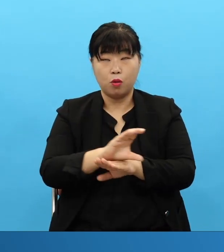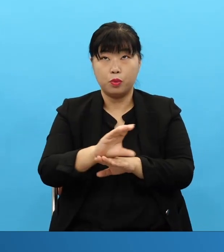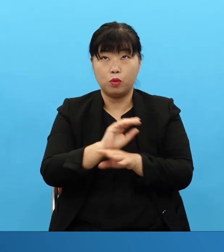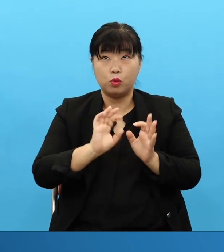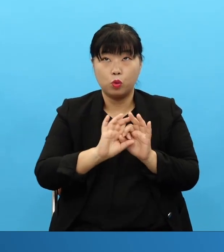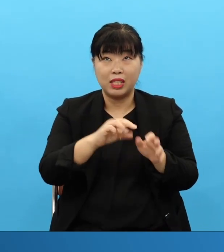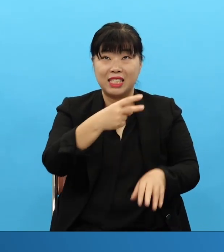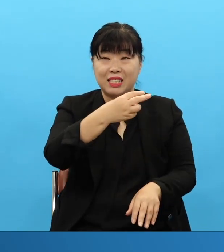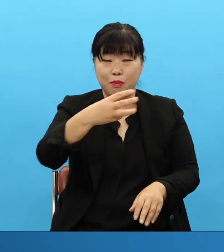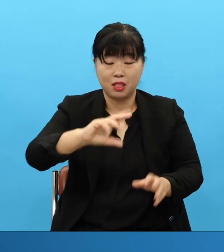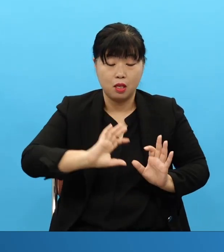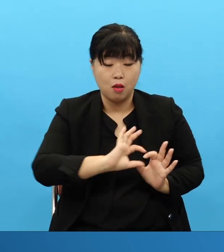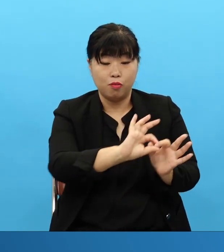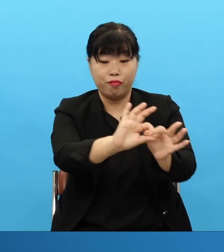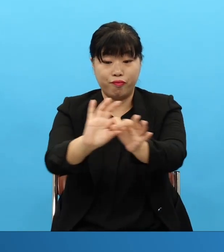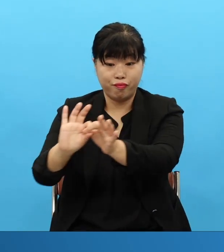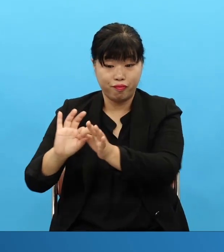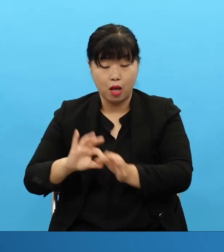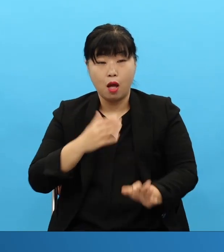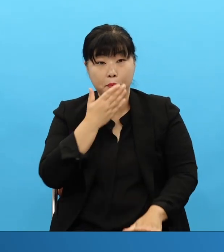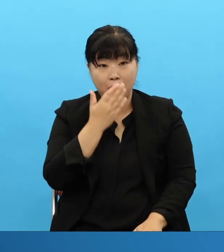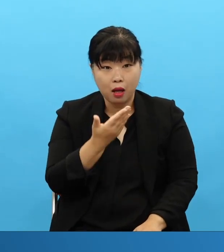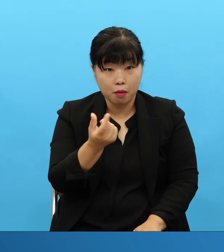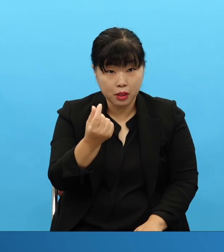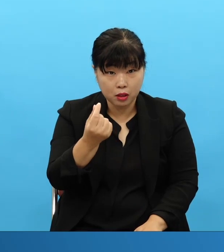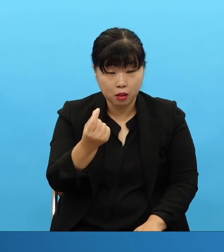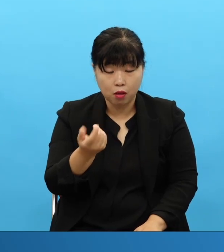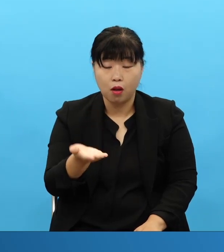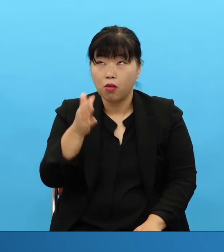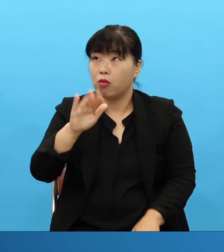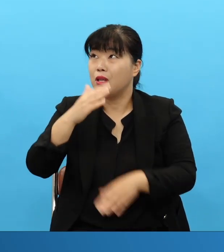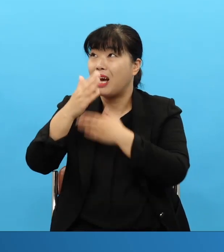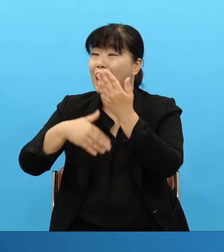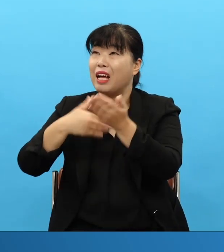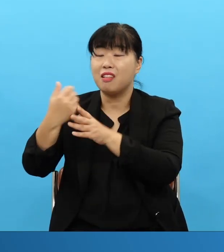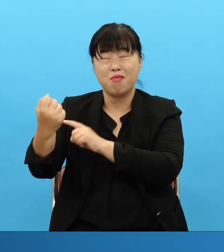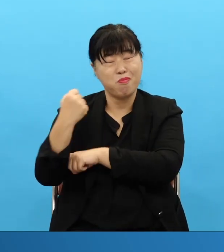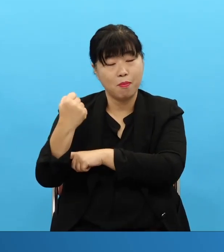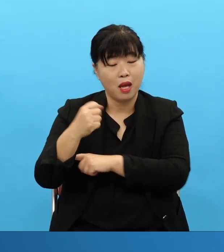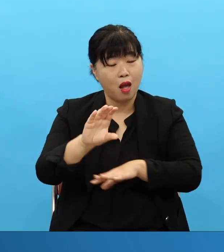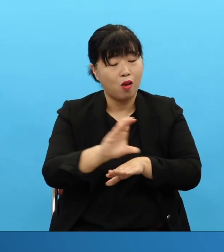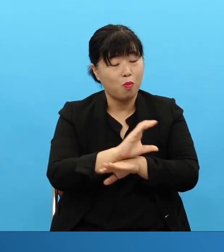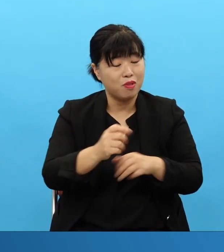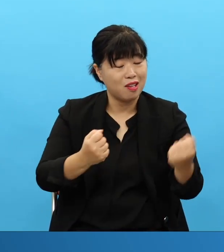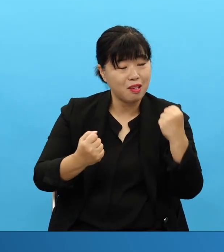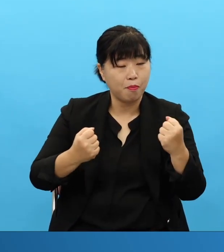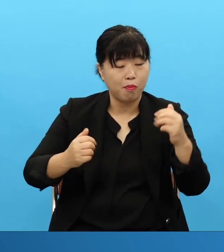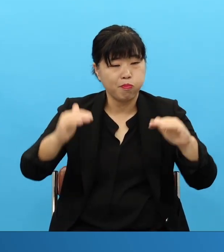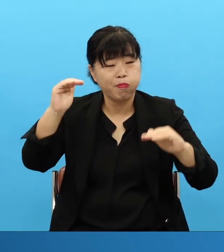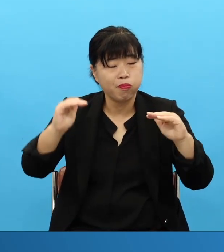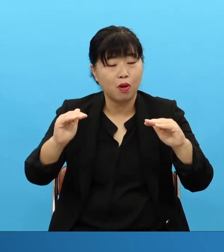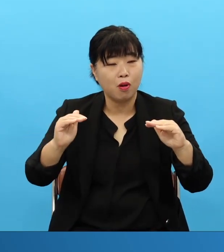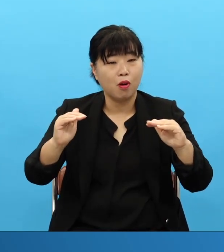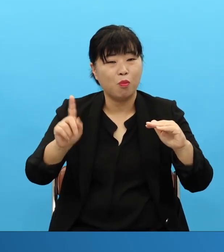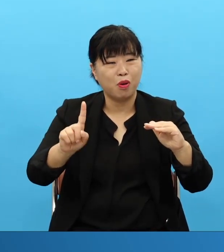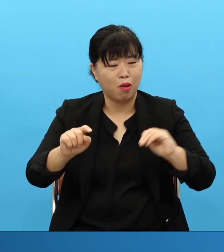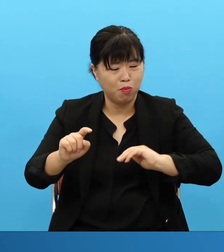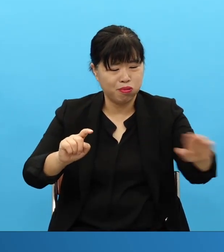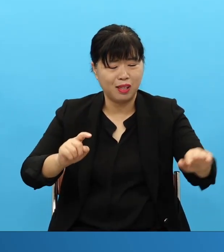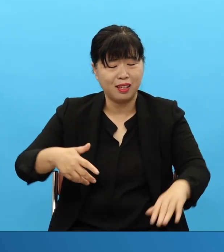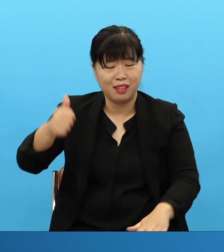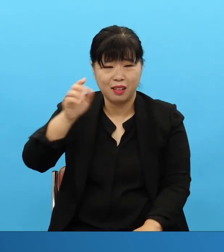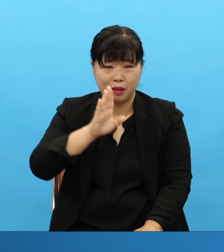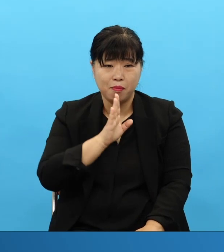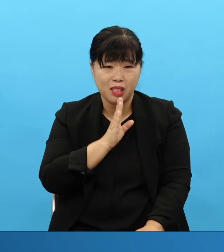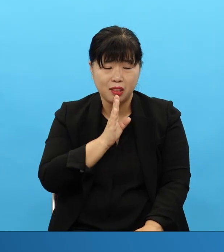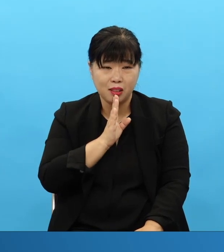Holy Spirit is less than the computers that you have? 꼭 이걸 해고요. We must restore this. 모든 것은